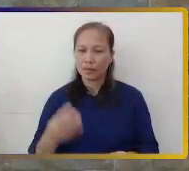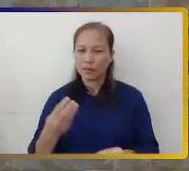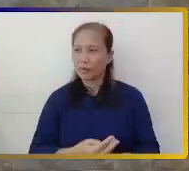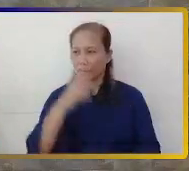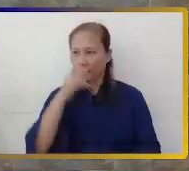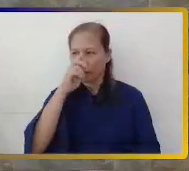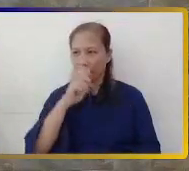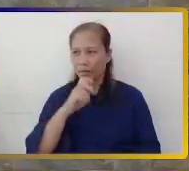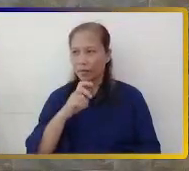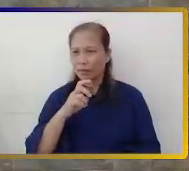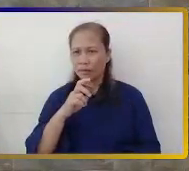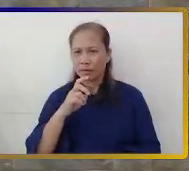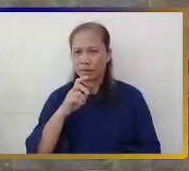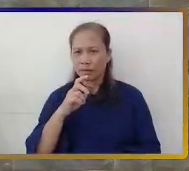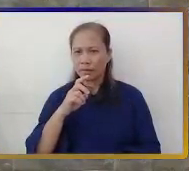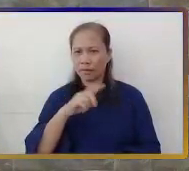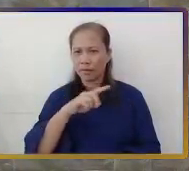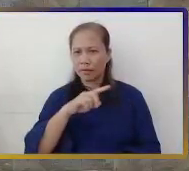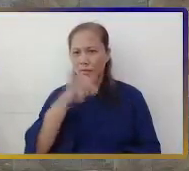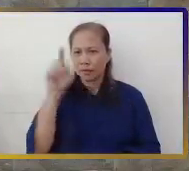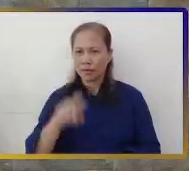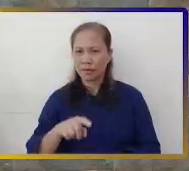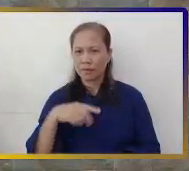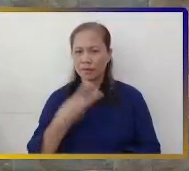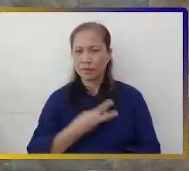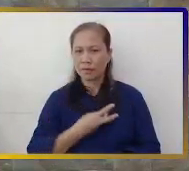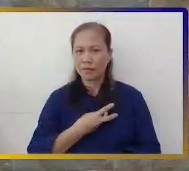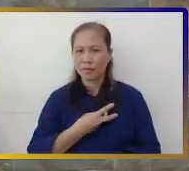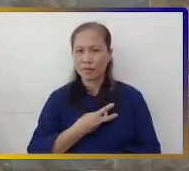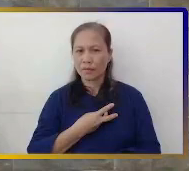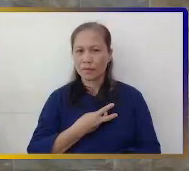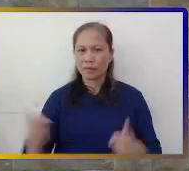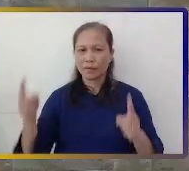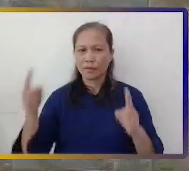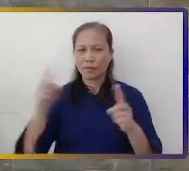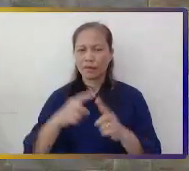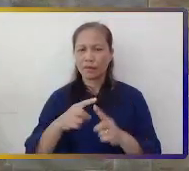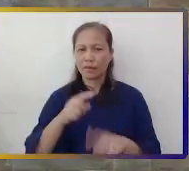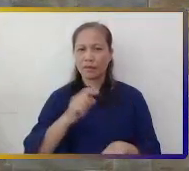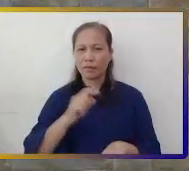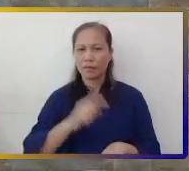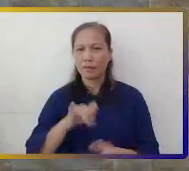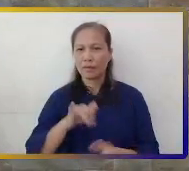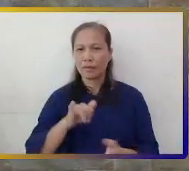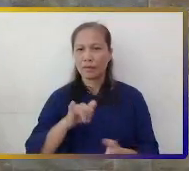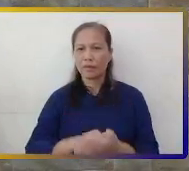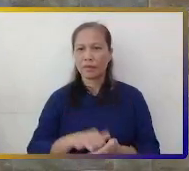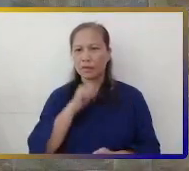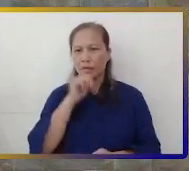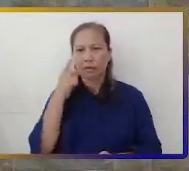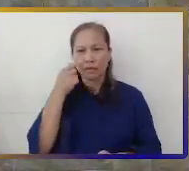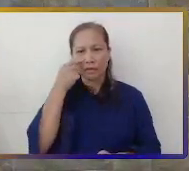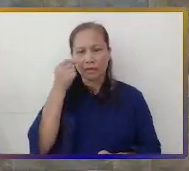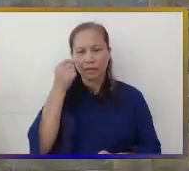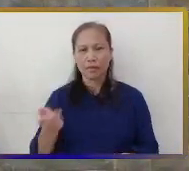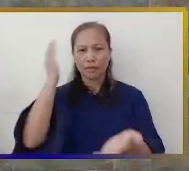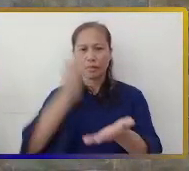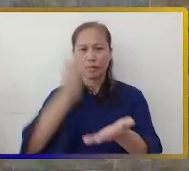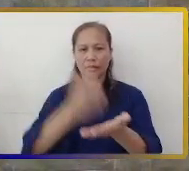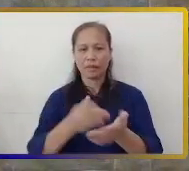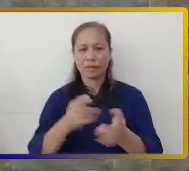makakapagtanong na up until this time hindi imposibleng umabot po sa atin because kabilang na tayo doon sa modern